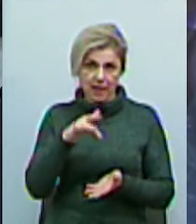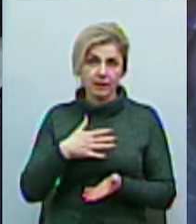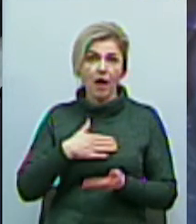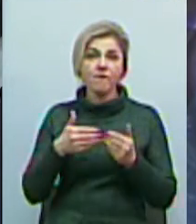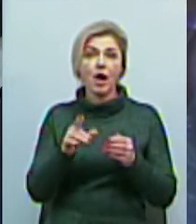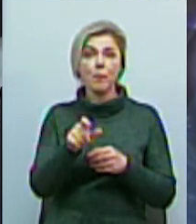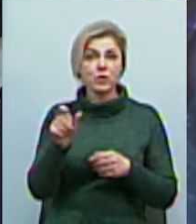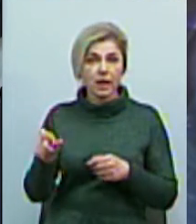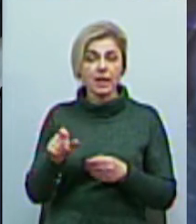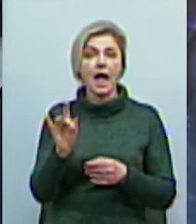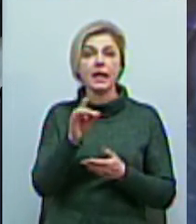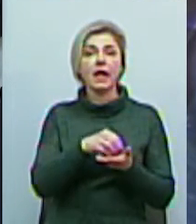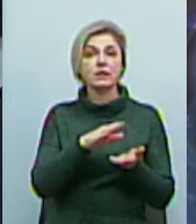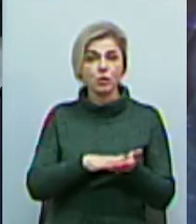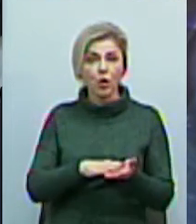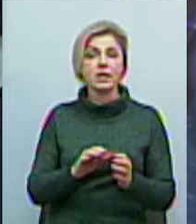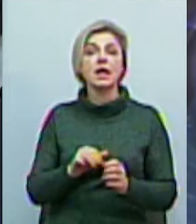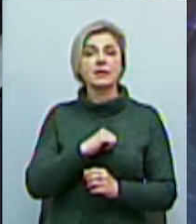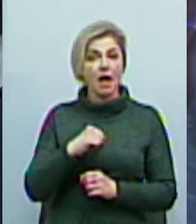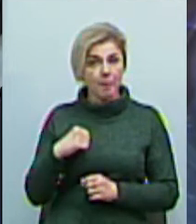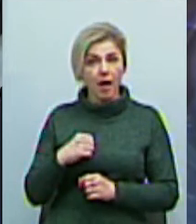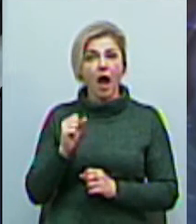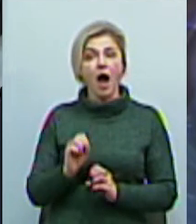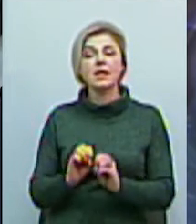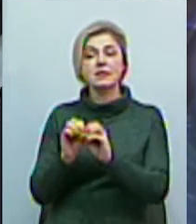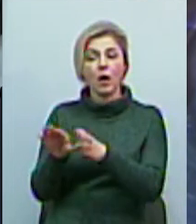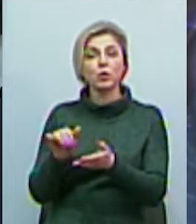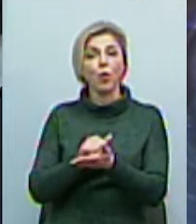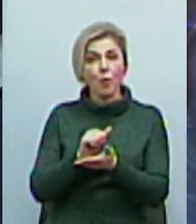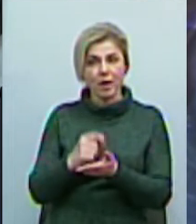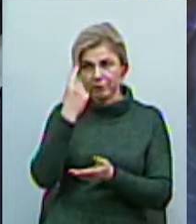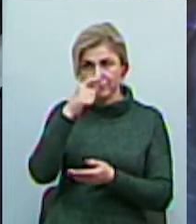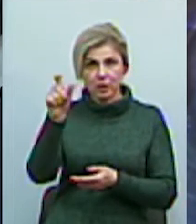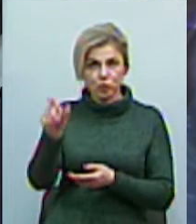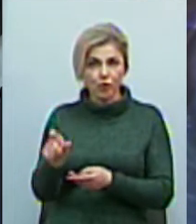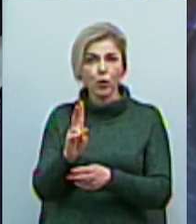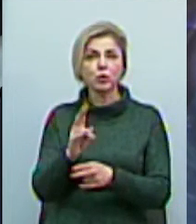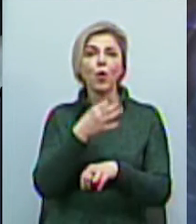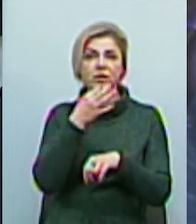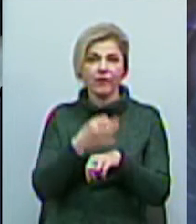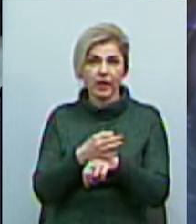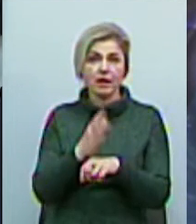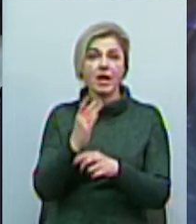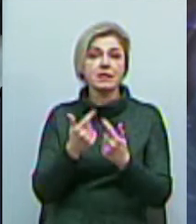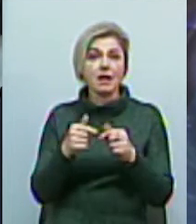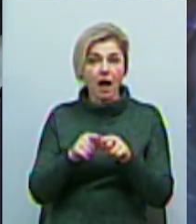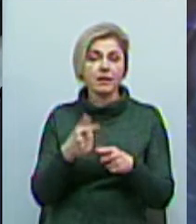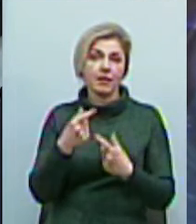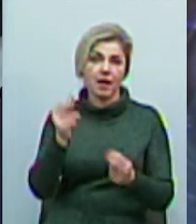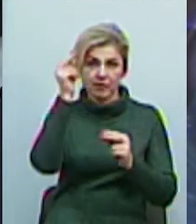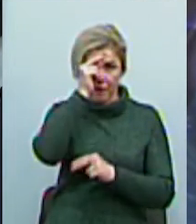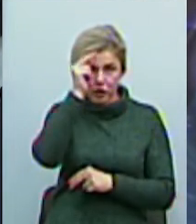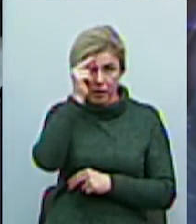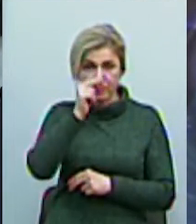реєструються самостійно, а надають документи цій особі в закладі, в якому навчаються. Комплект документів